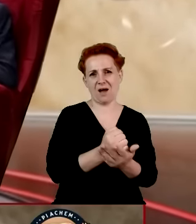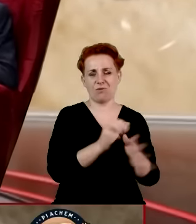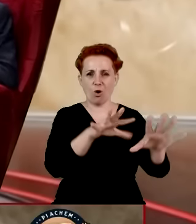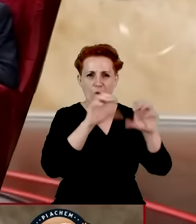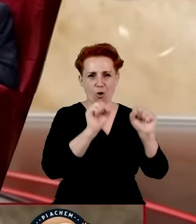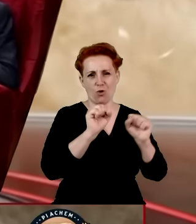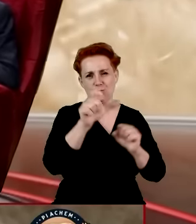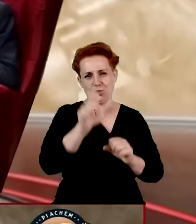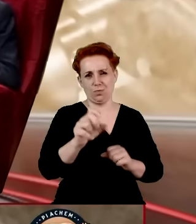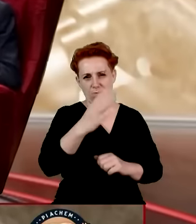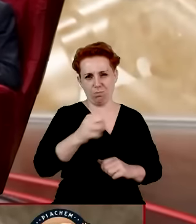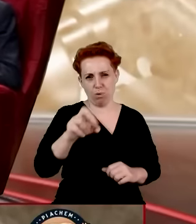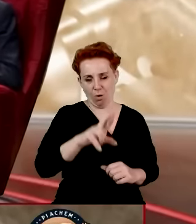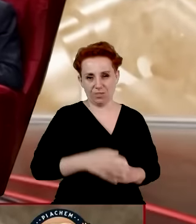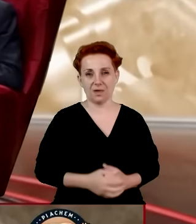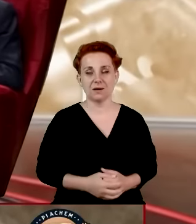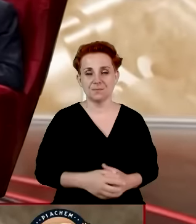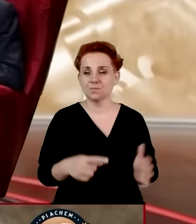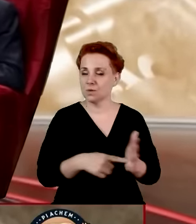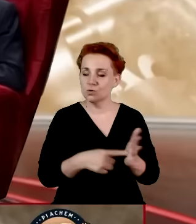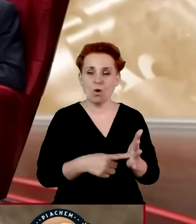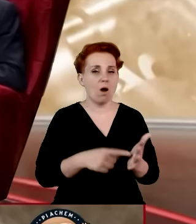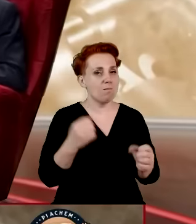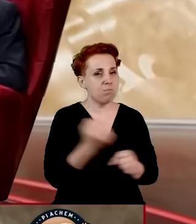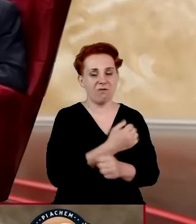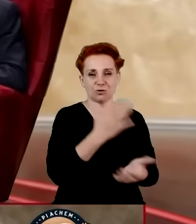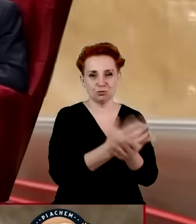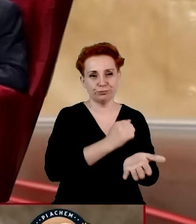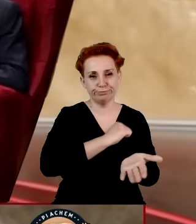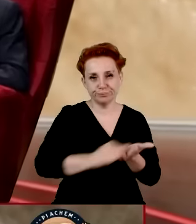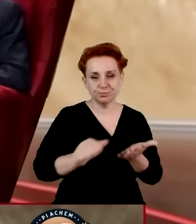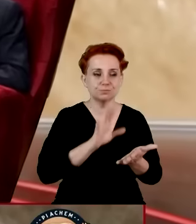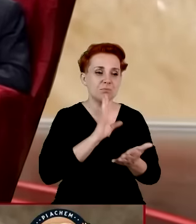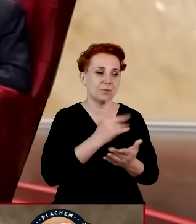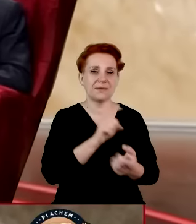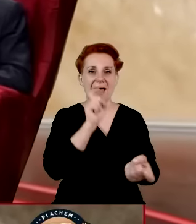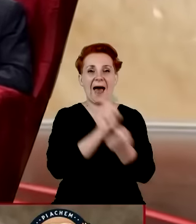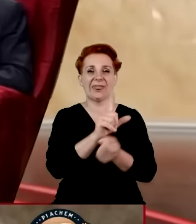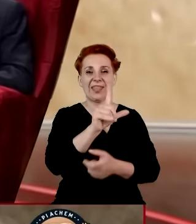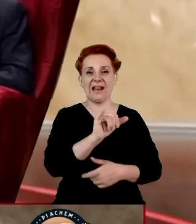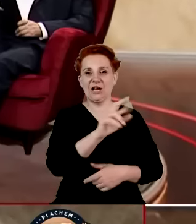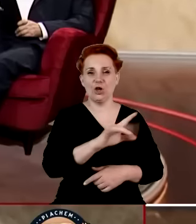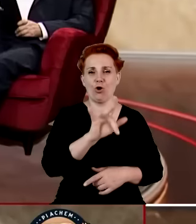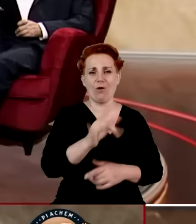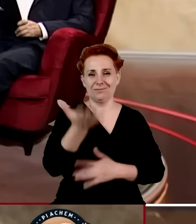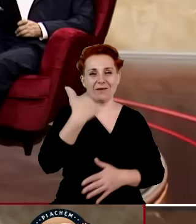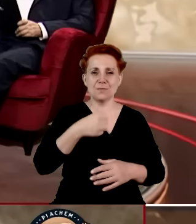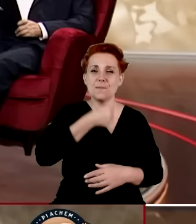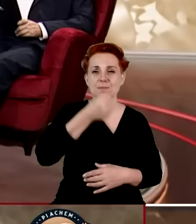to poważny dis na miarę może antyliroja z lat 90. Ola prorok.